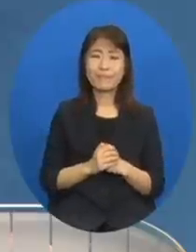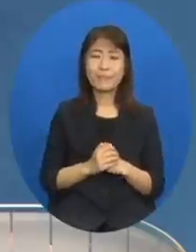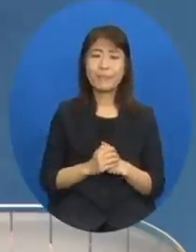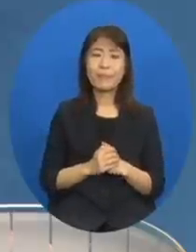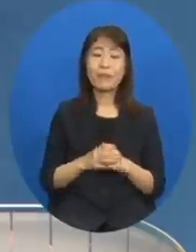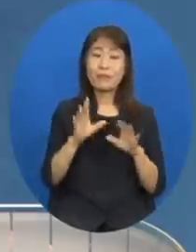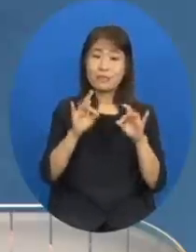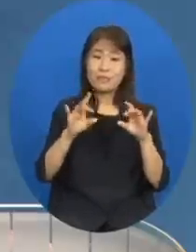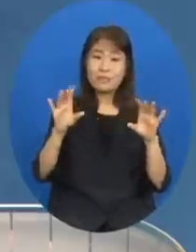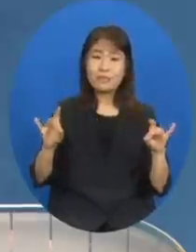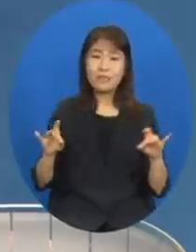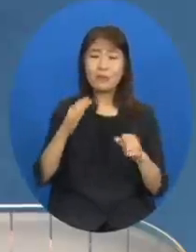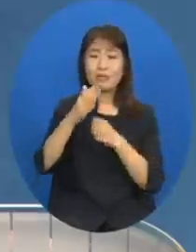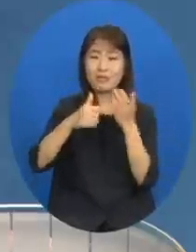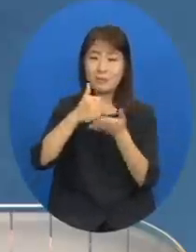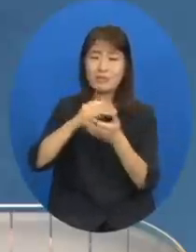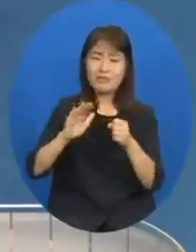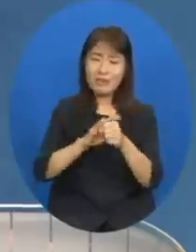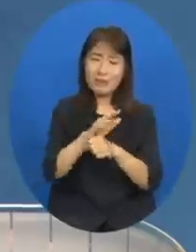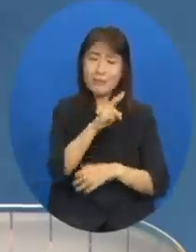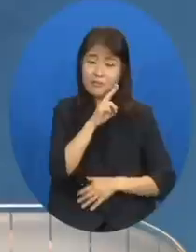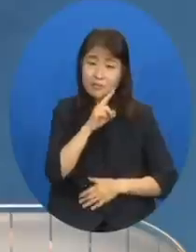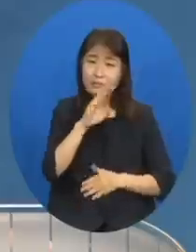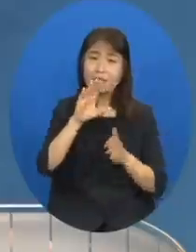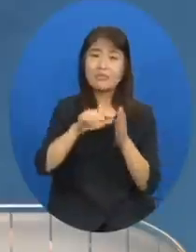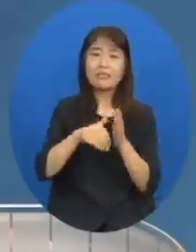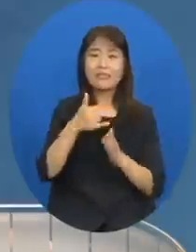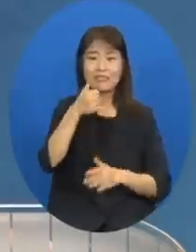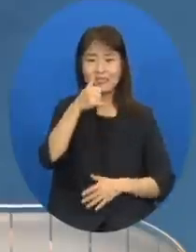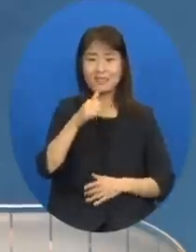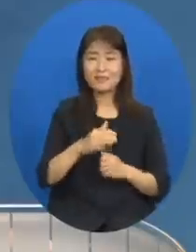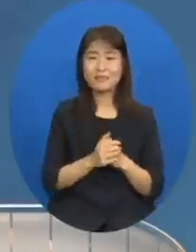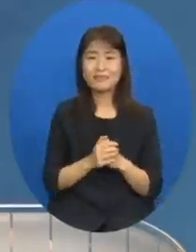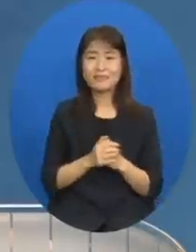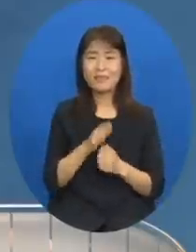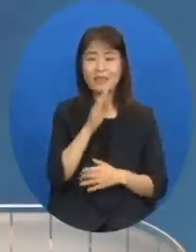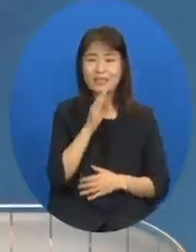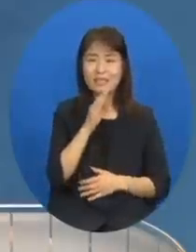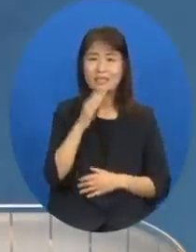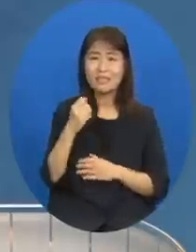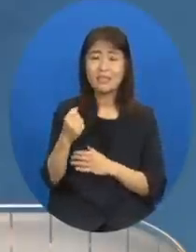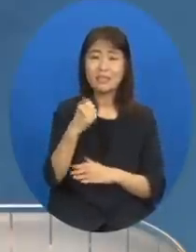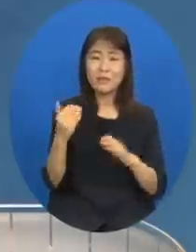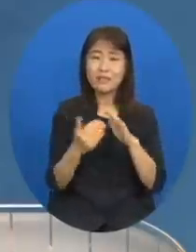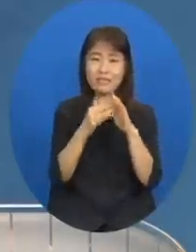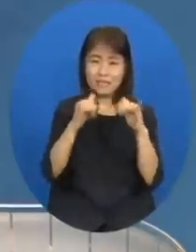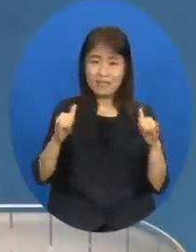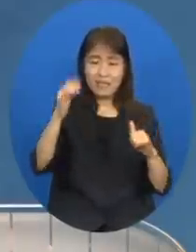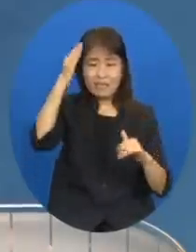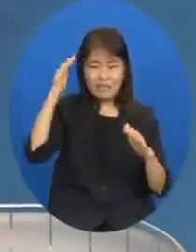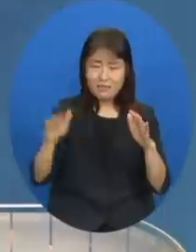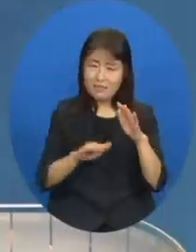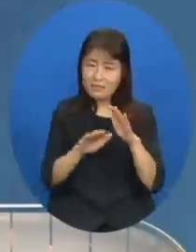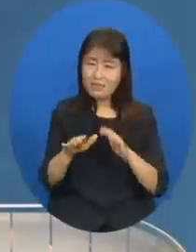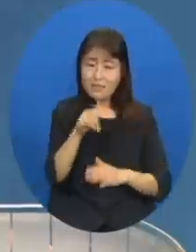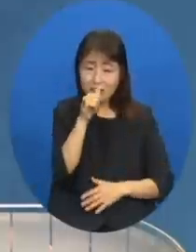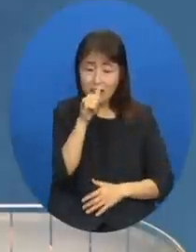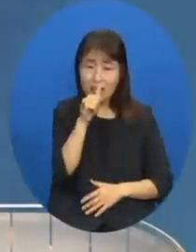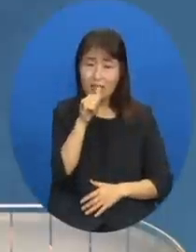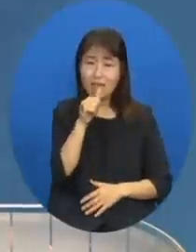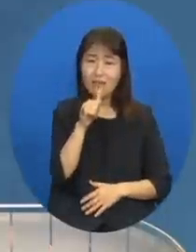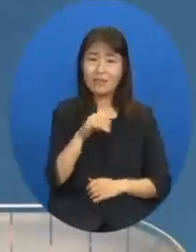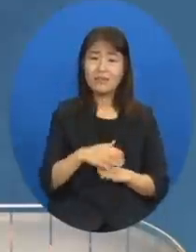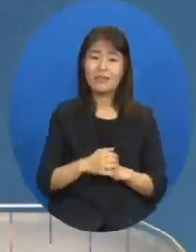때때로는 하나님의 사랑의 의심이 될 때도 있습니다 진짜 전능자의 그늘이 있기는 한 건가